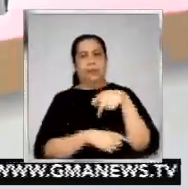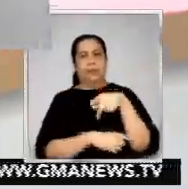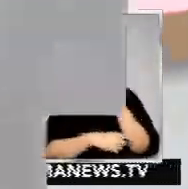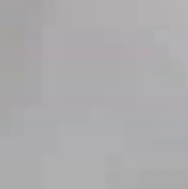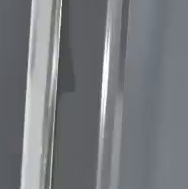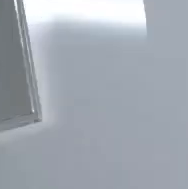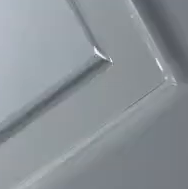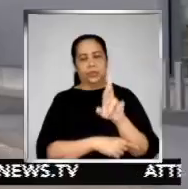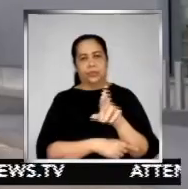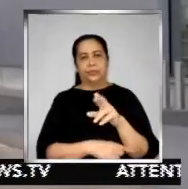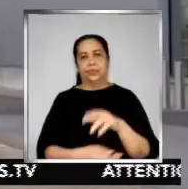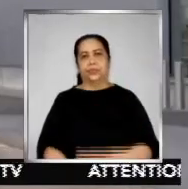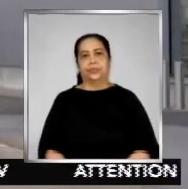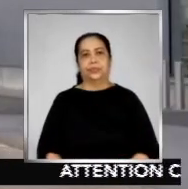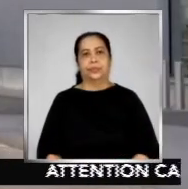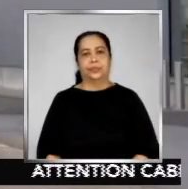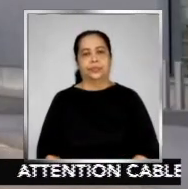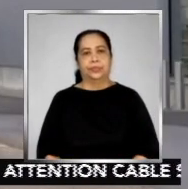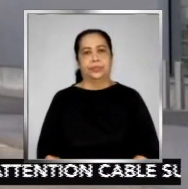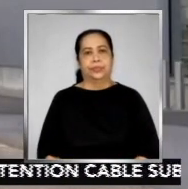Morong.